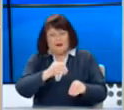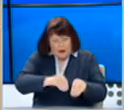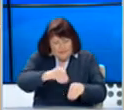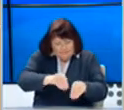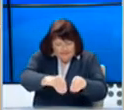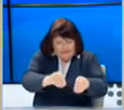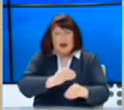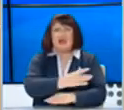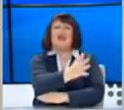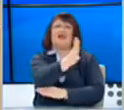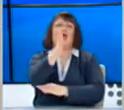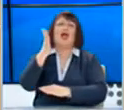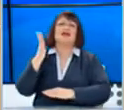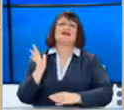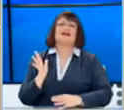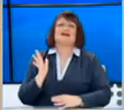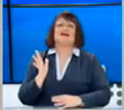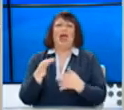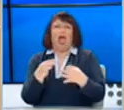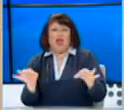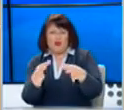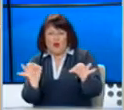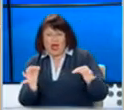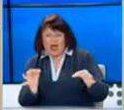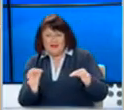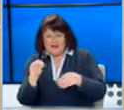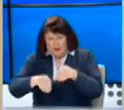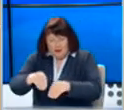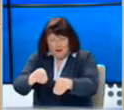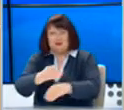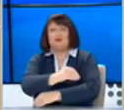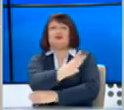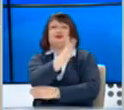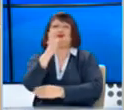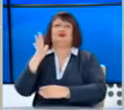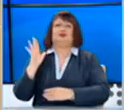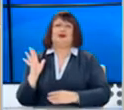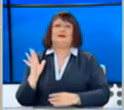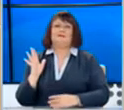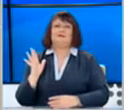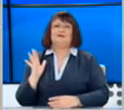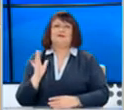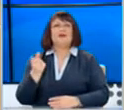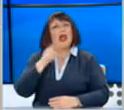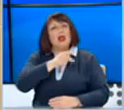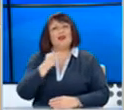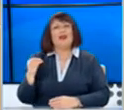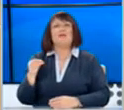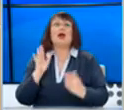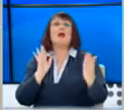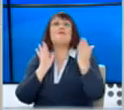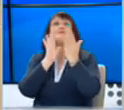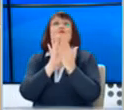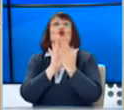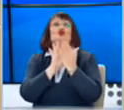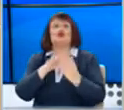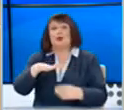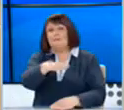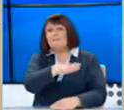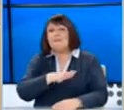Πάντως, και αυτό γίνεται και σε άλλες χώρες. Είναι μια άλλη έκφανση ενός προβλήματος που έχει να κάνει με το πώς αντιμετωπίζουμε την